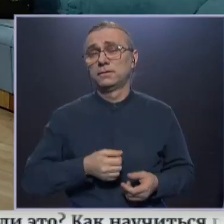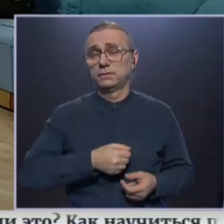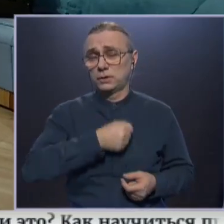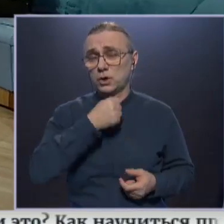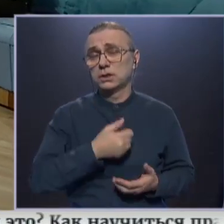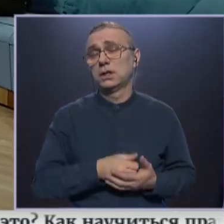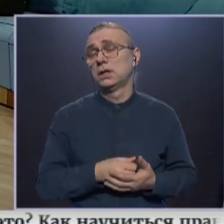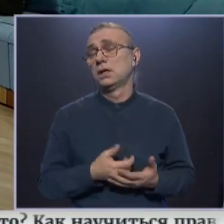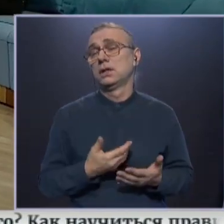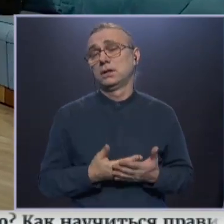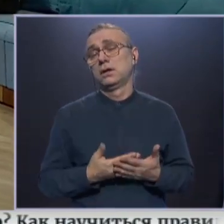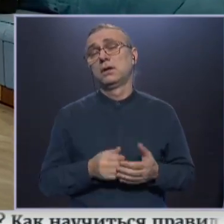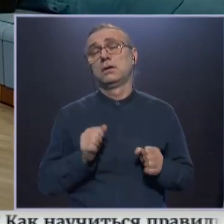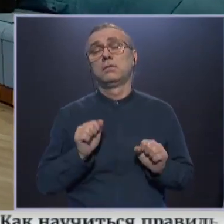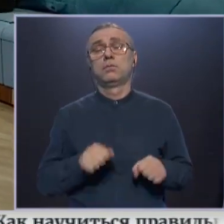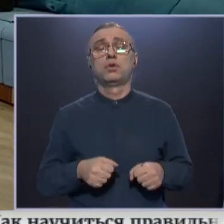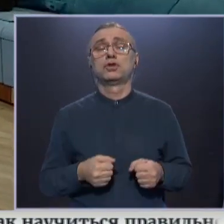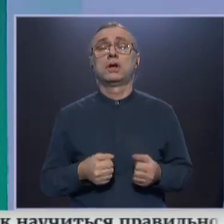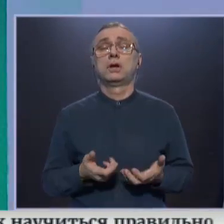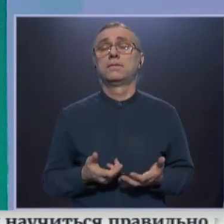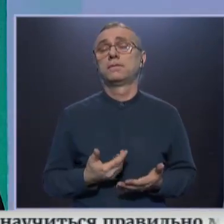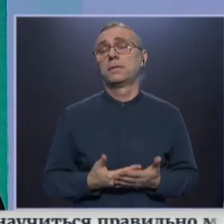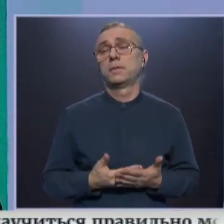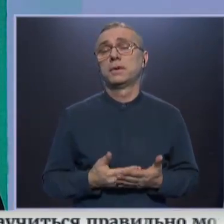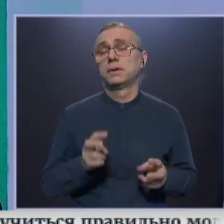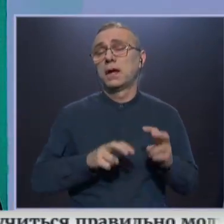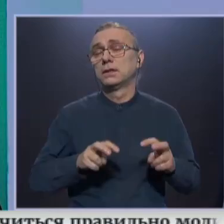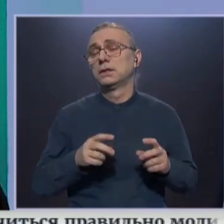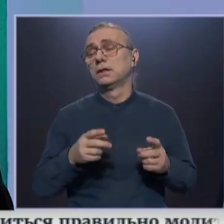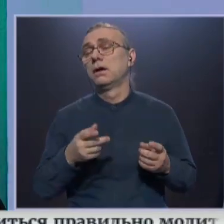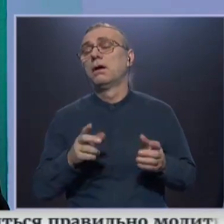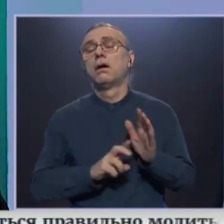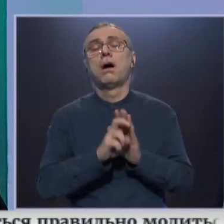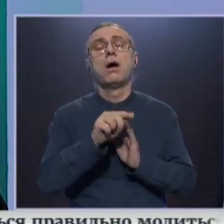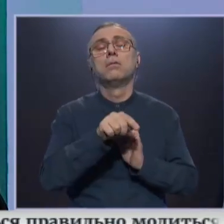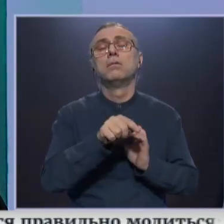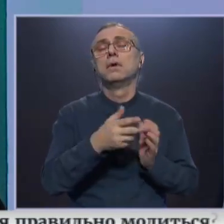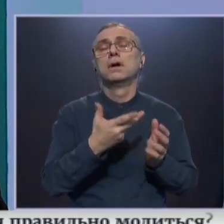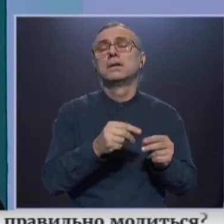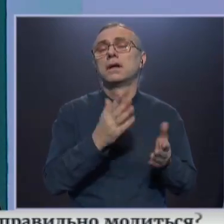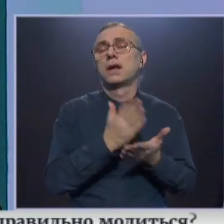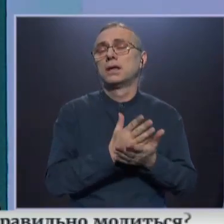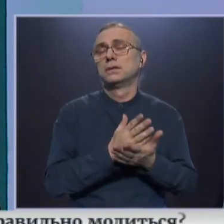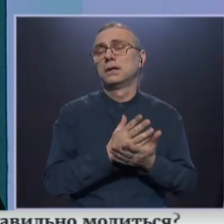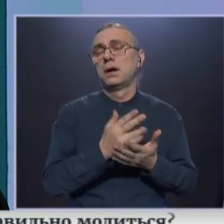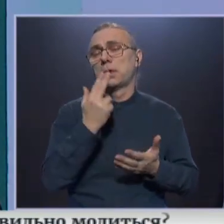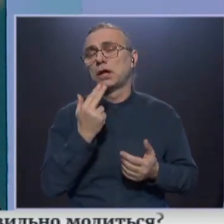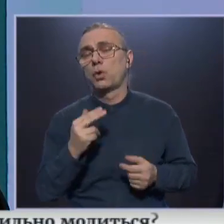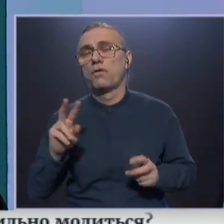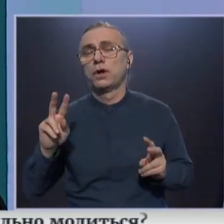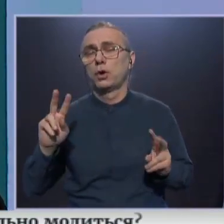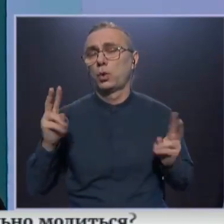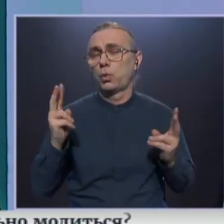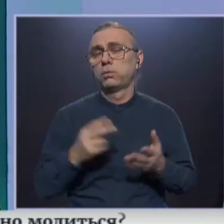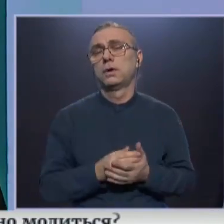Не обязательно брать и переходить в другой храм. Вот не везде есть подростковые клубы. У нас есть подростковый клуб. К нам ездят дети,